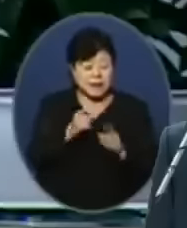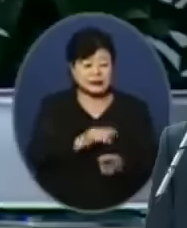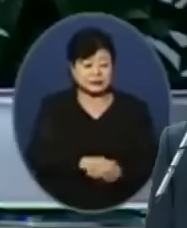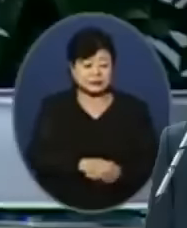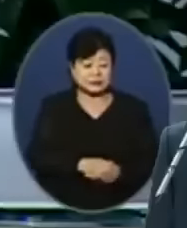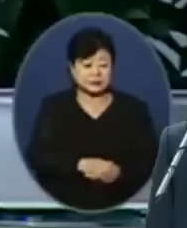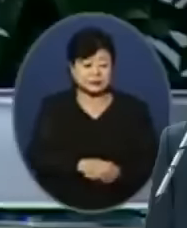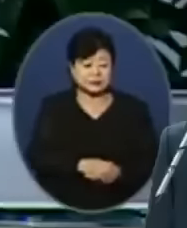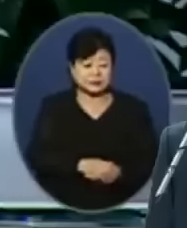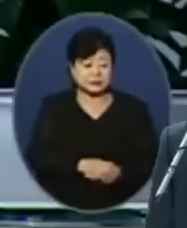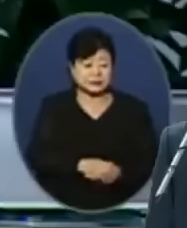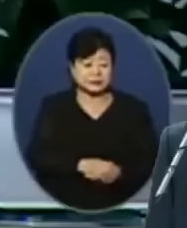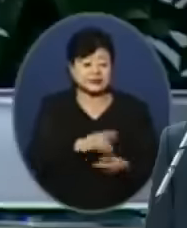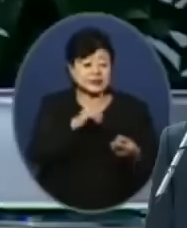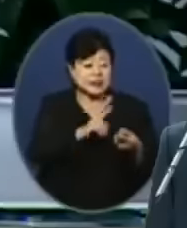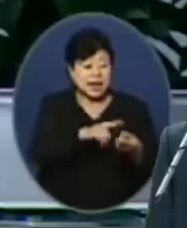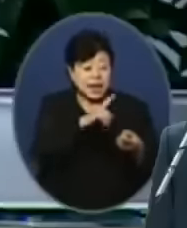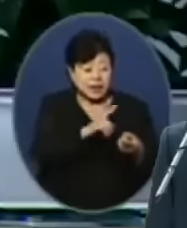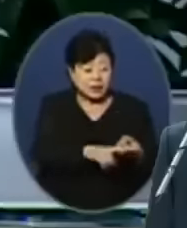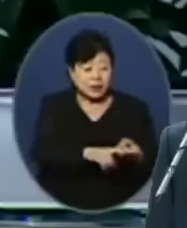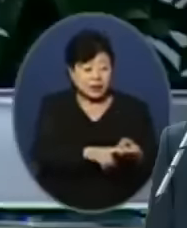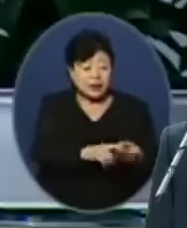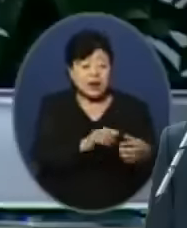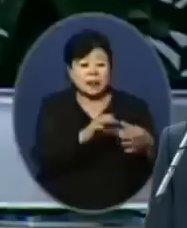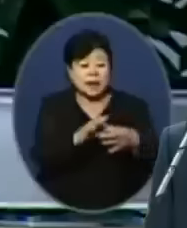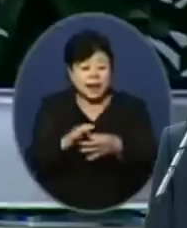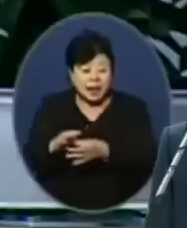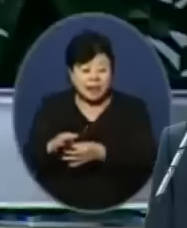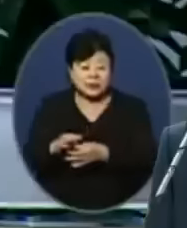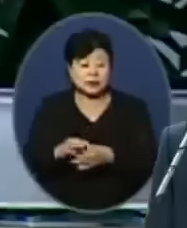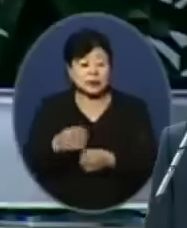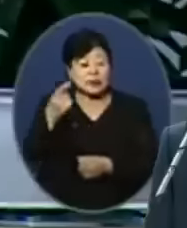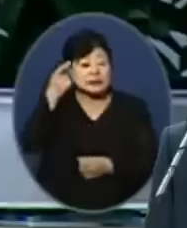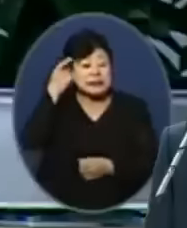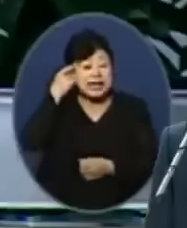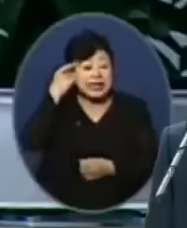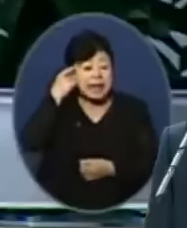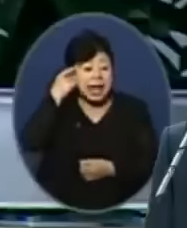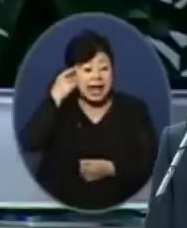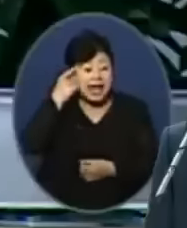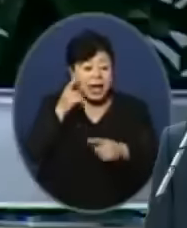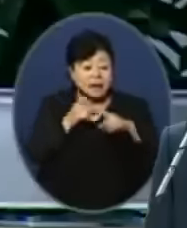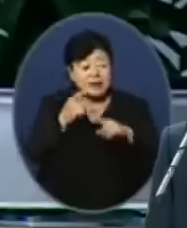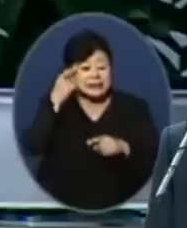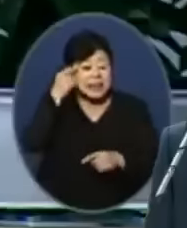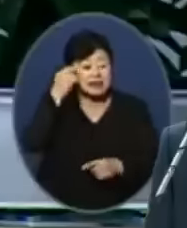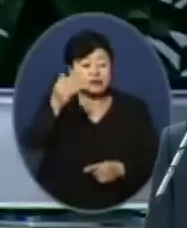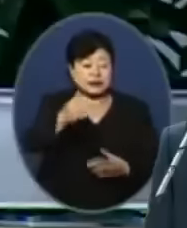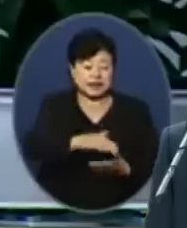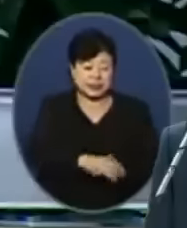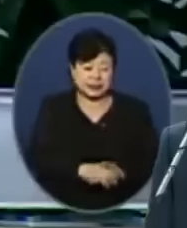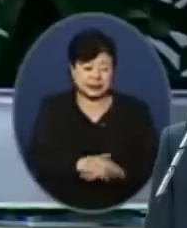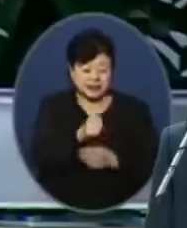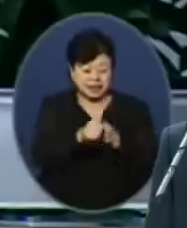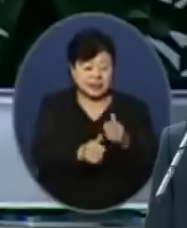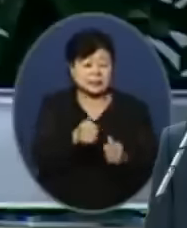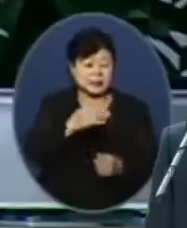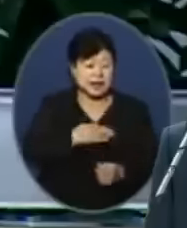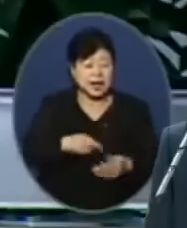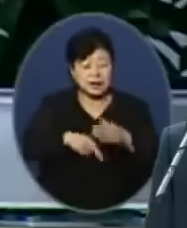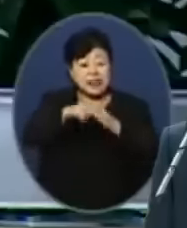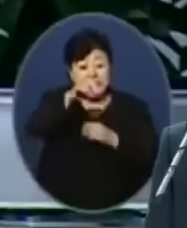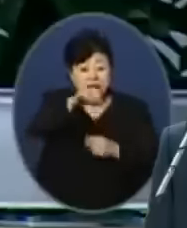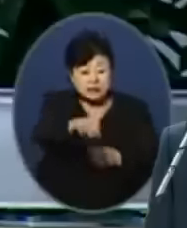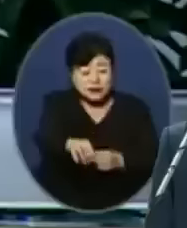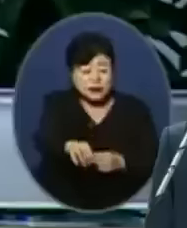읽으면 성경이 여러분에게 끊임없는 생각을 긍정적으로 하게 만들어주는 것입니다. 하나님은 나의